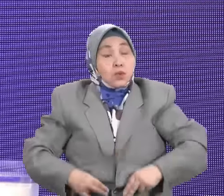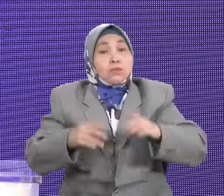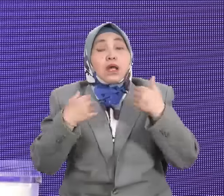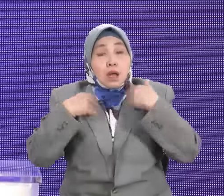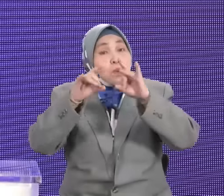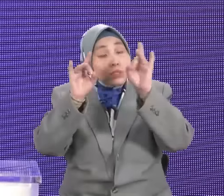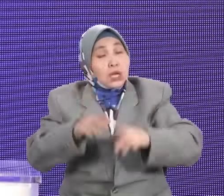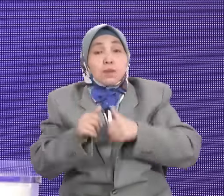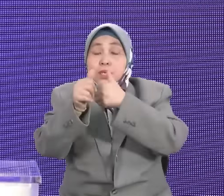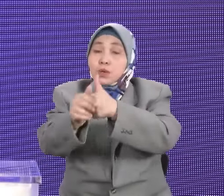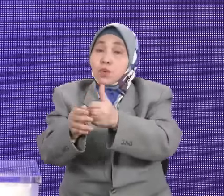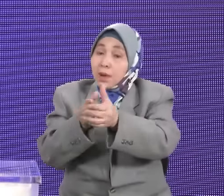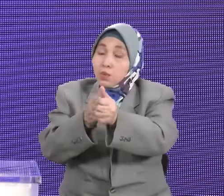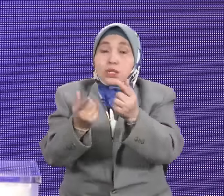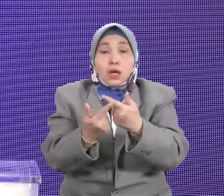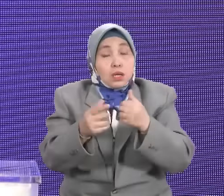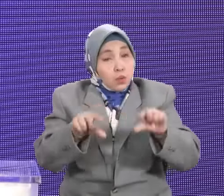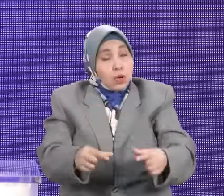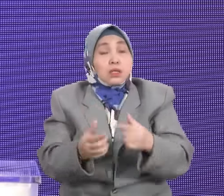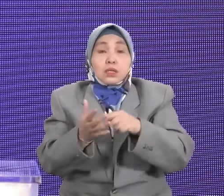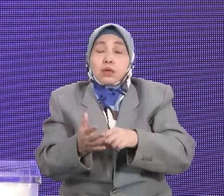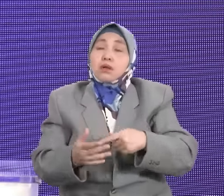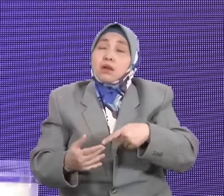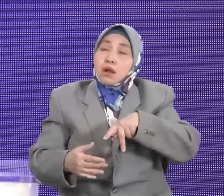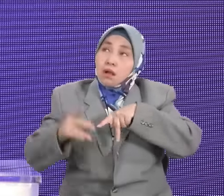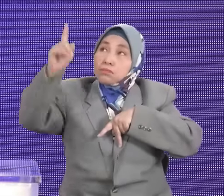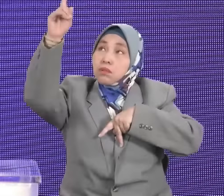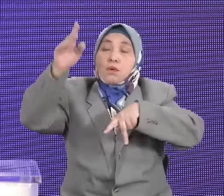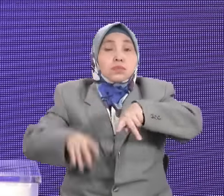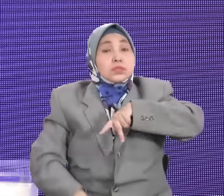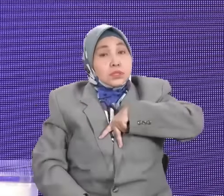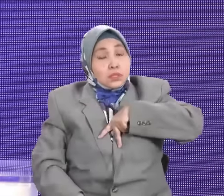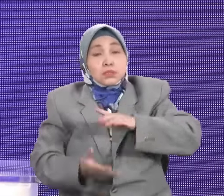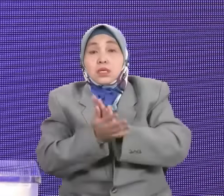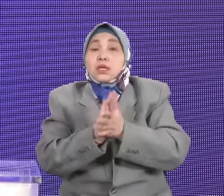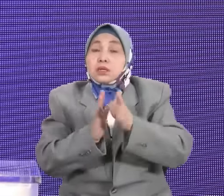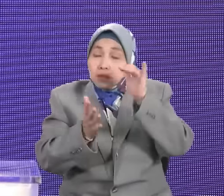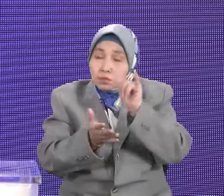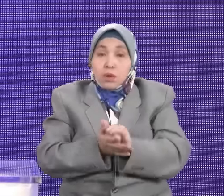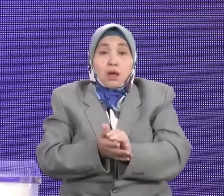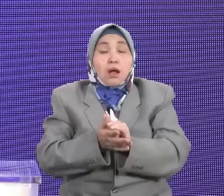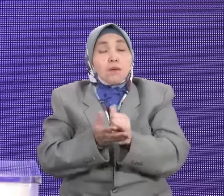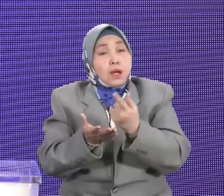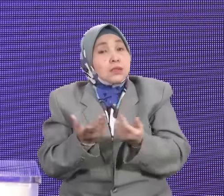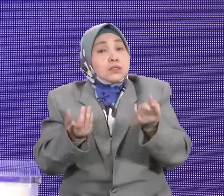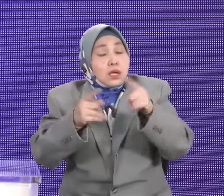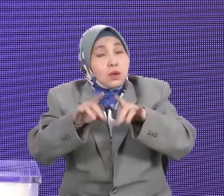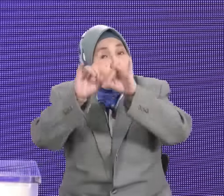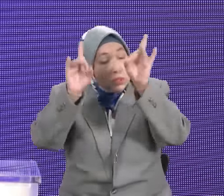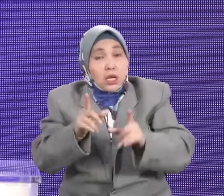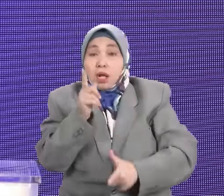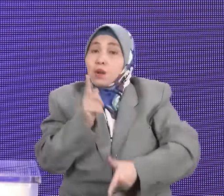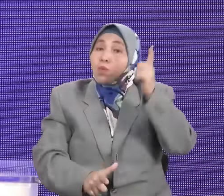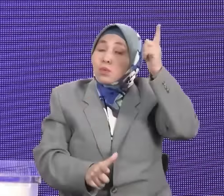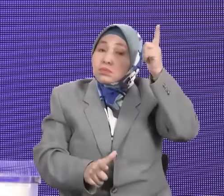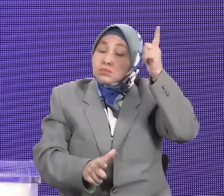mengikut panduan daripada Alquran Ini semua adalah milik Allah Maka itulah peristiwa ujian yang lulus dan